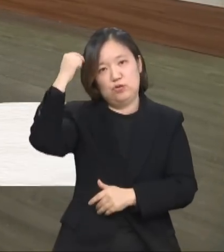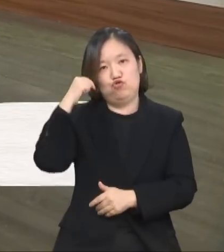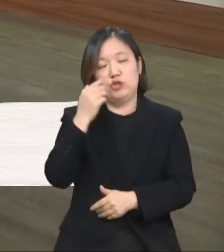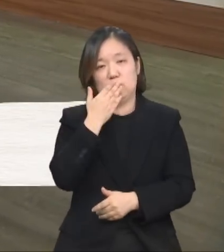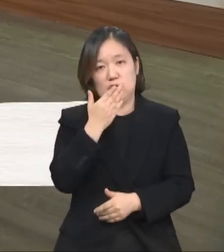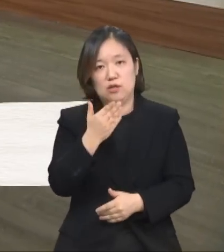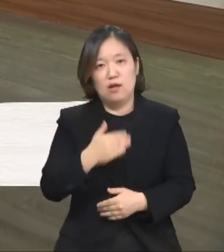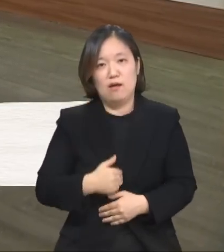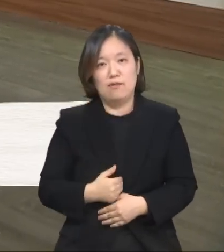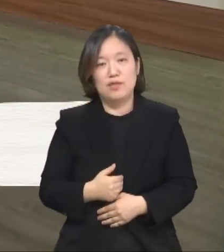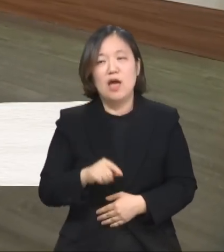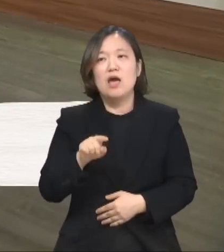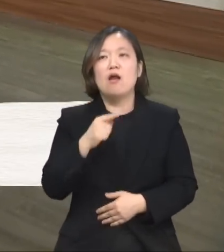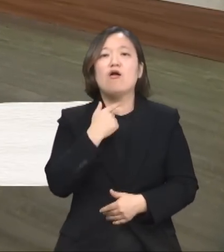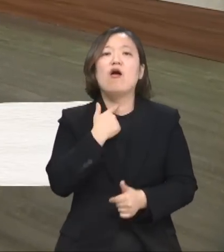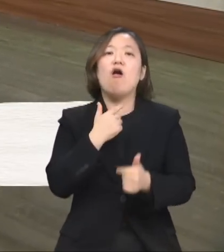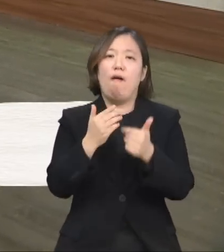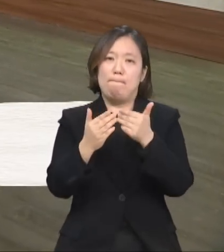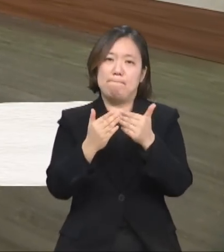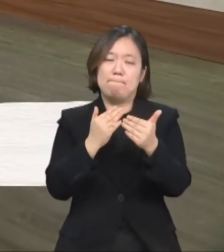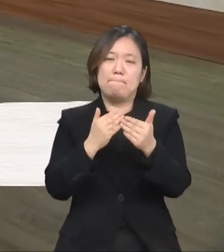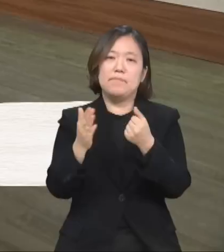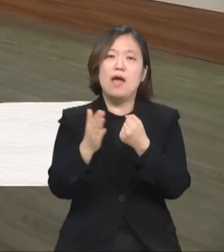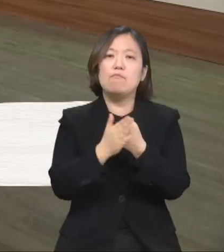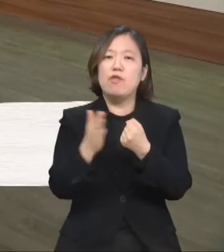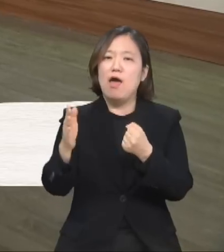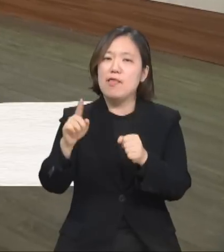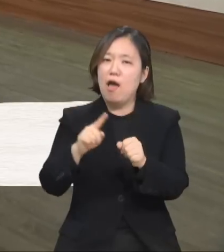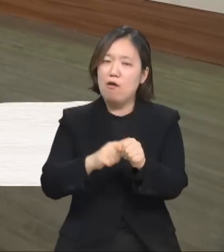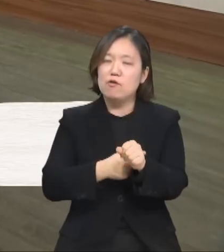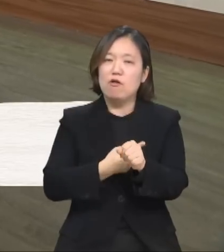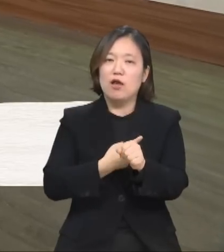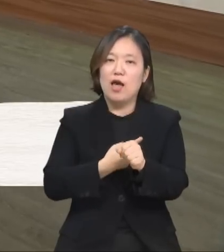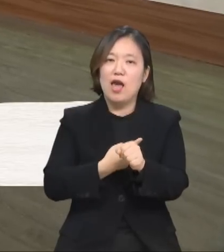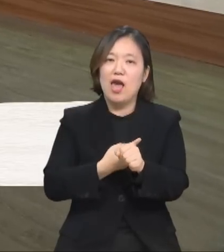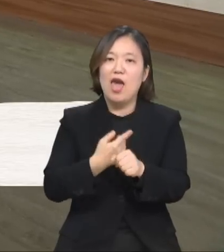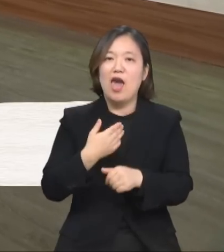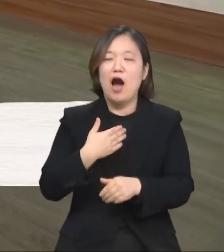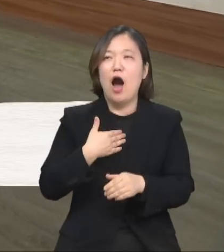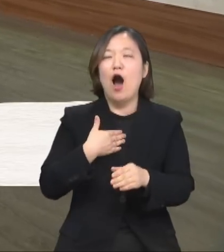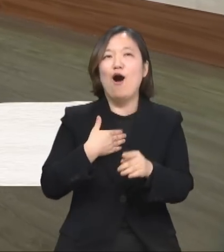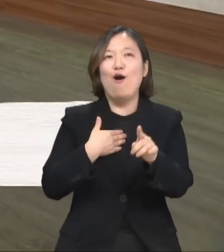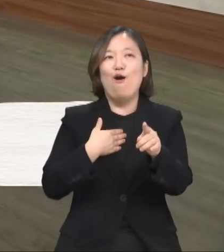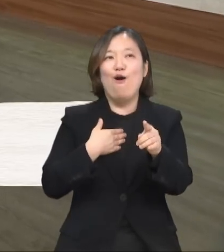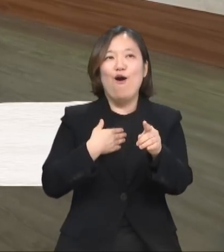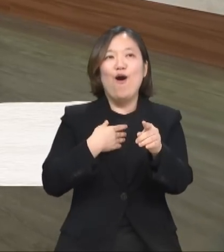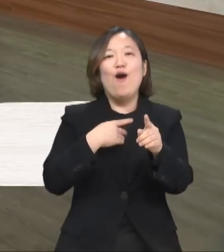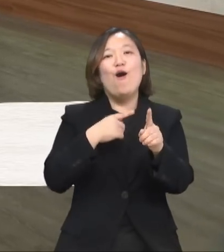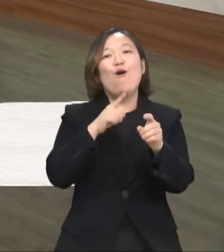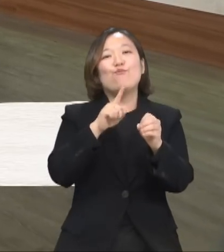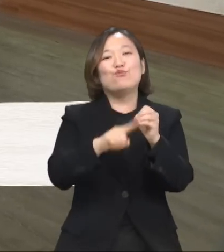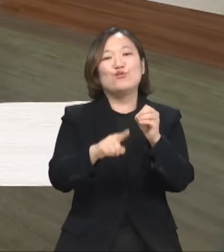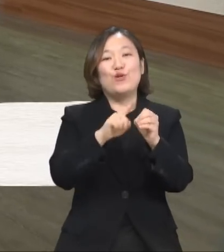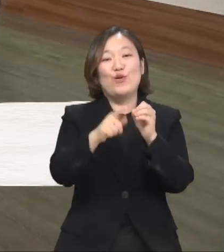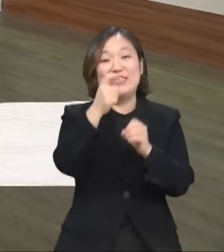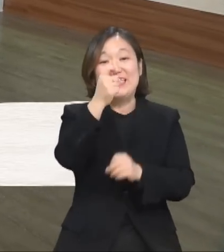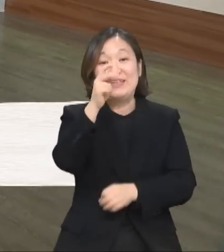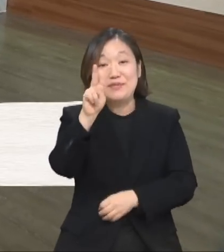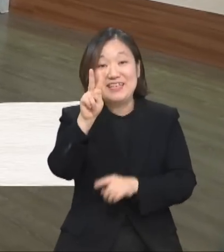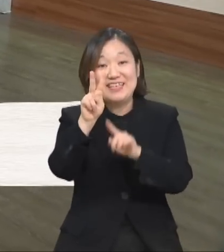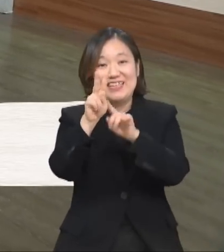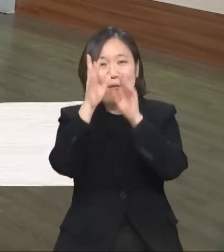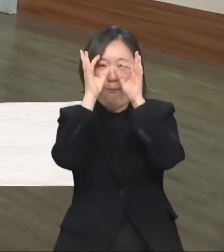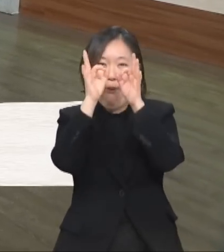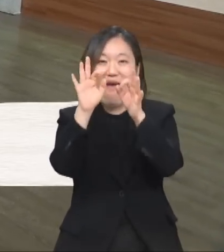이런 경험을 하게 되니 자연스럽게 불교 tv를 시청하게 되었습니다